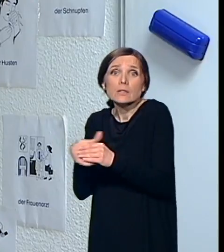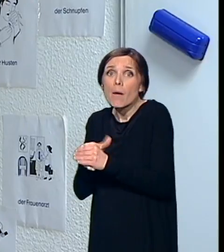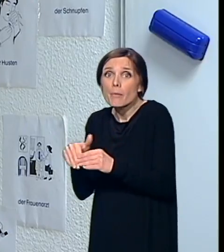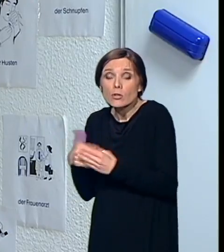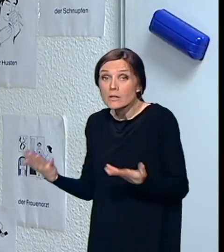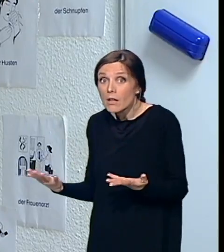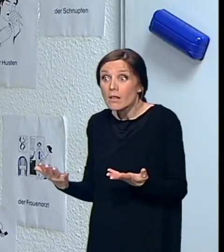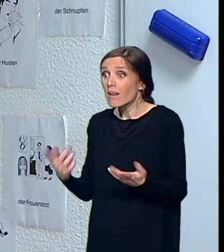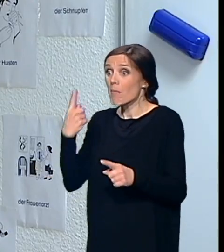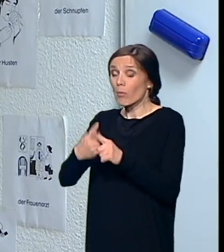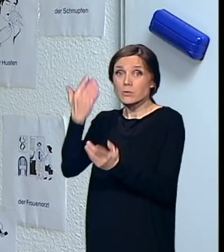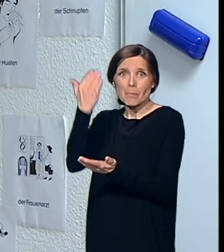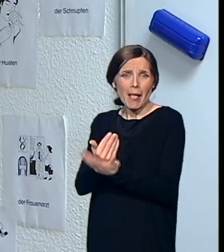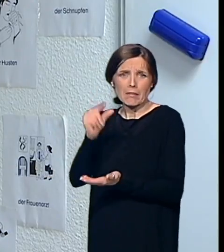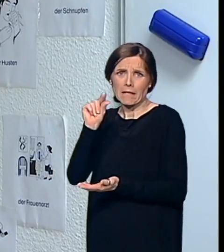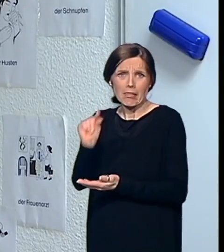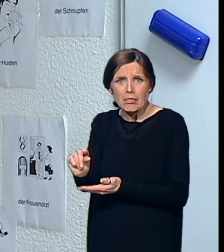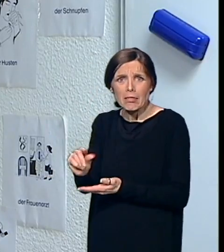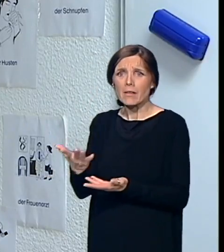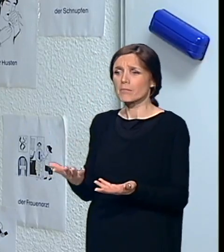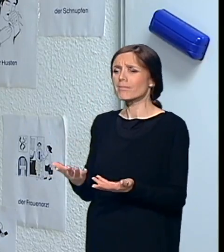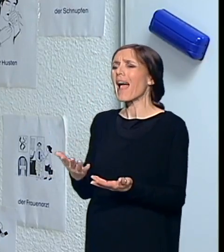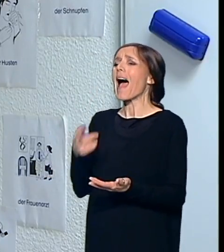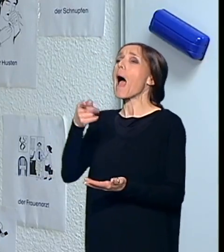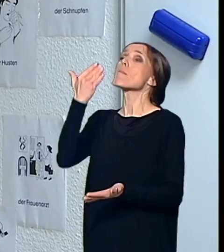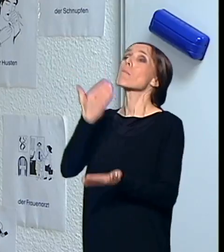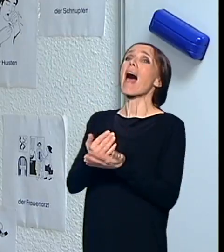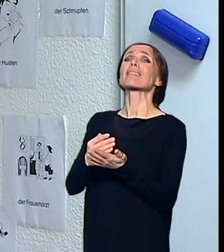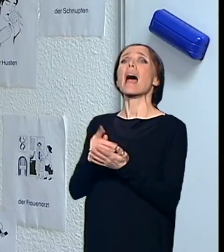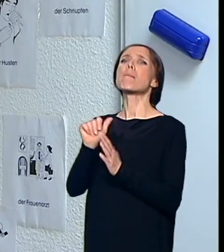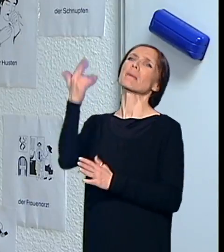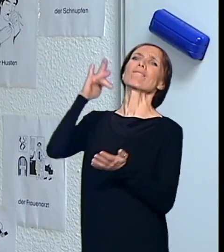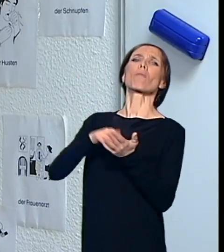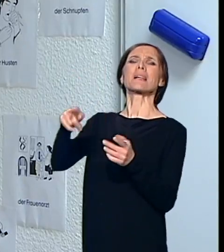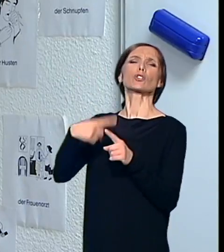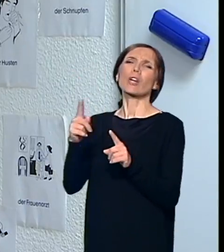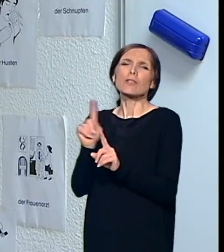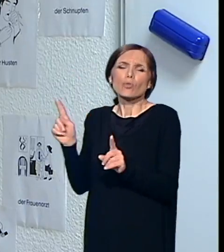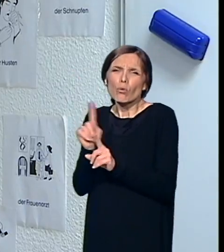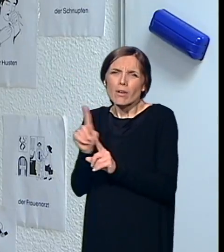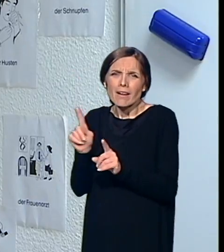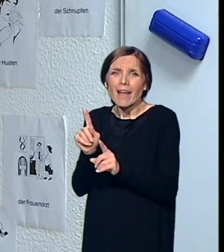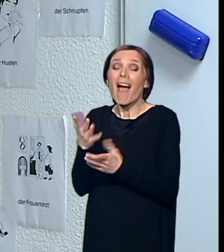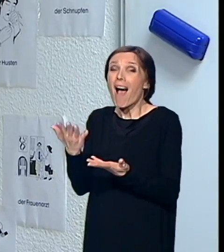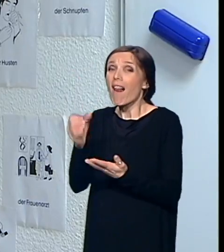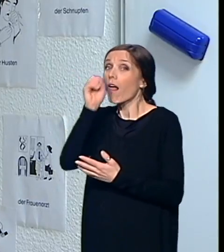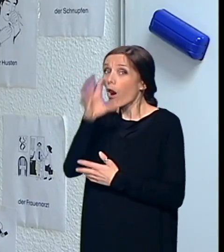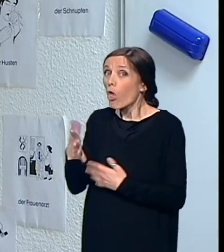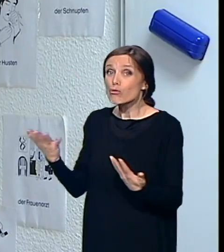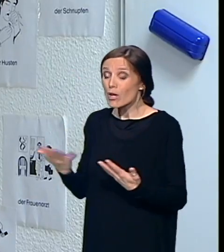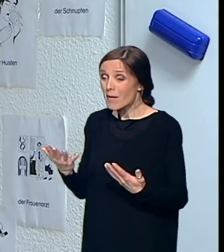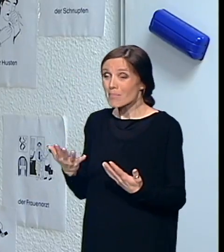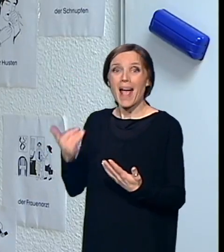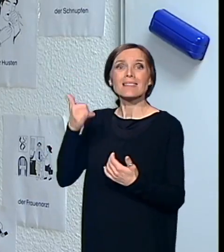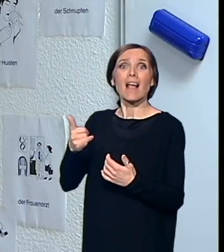imamo jako mala primanja, što bih možda i stavila na neko drugo, treće ili peto mesto. Ono što je loše je to što se ne primaju